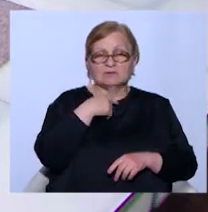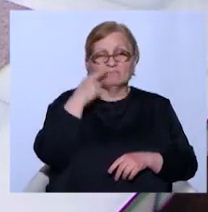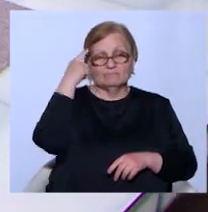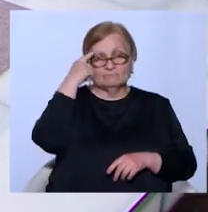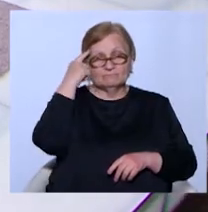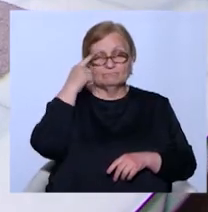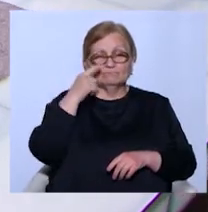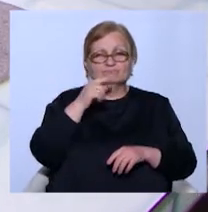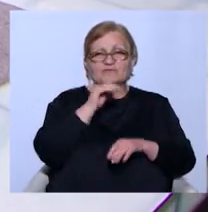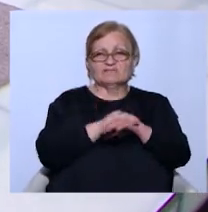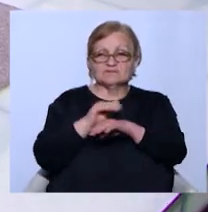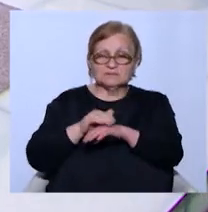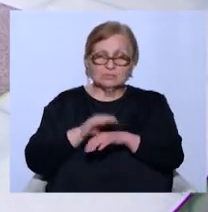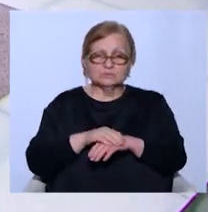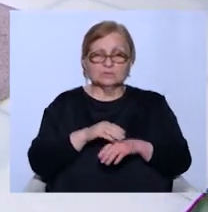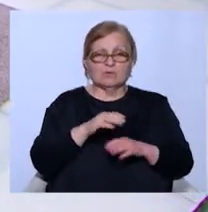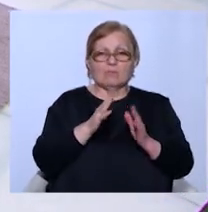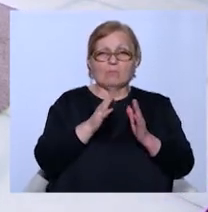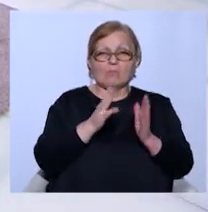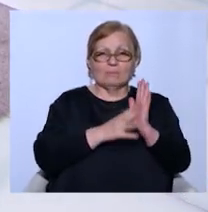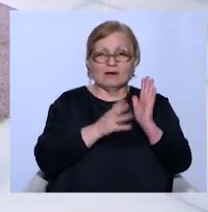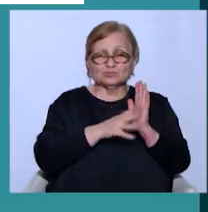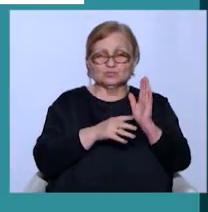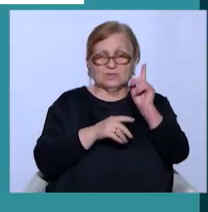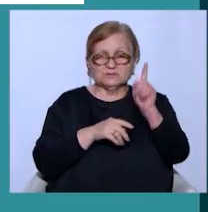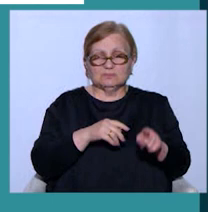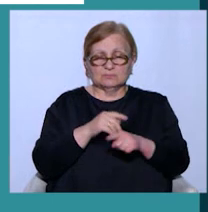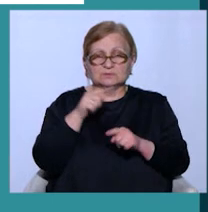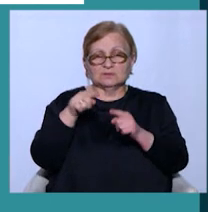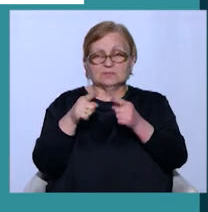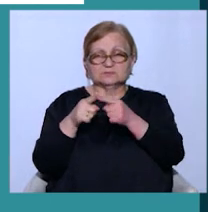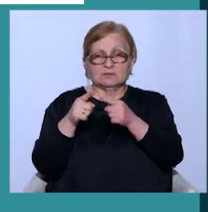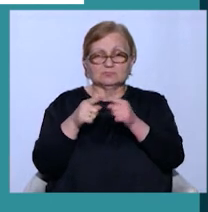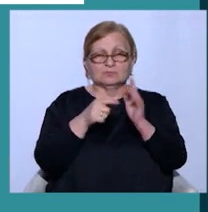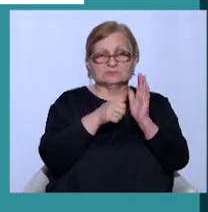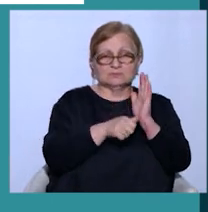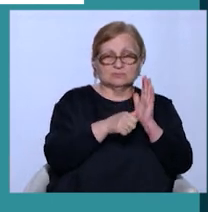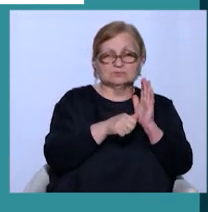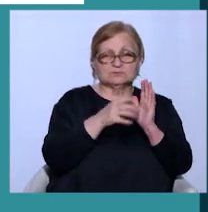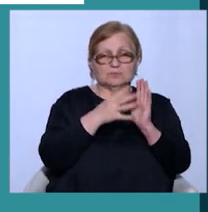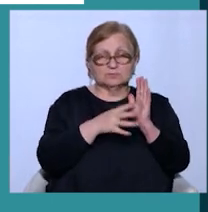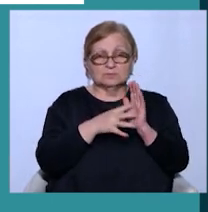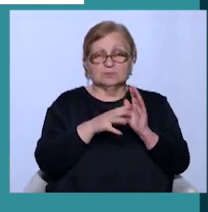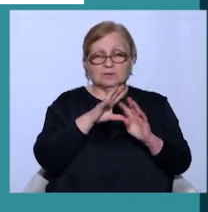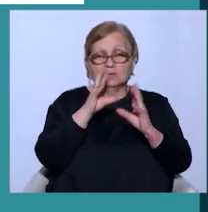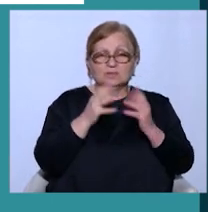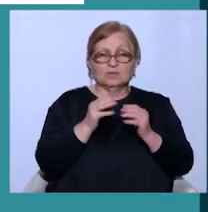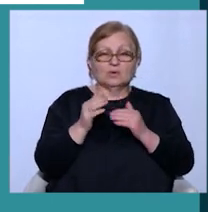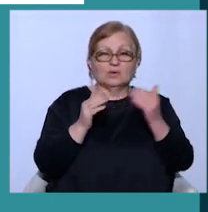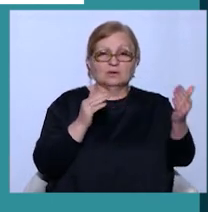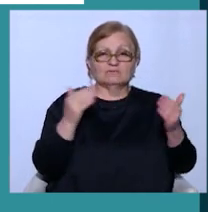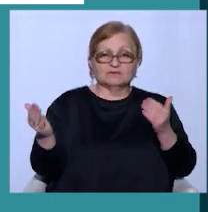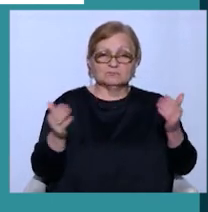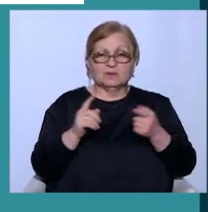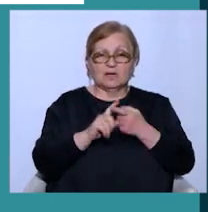და დავასაბუთეთ, რომ მართკუთხა სამკუთხედში, რომლის კუთხეები არის 30 გრადუსი, 60 გრადუსი და 90 გრადუსი, გვერდებს შორის არის ყოველთვის